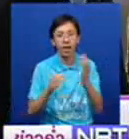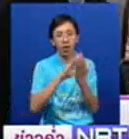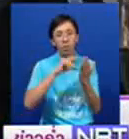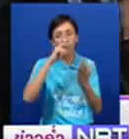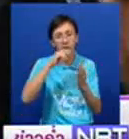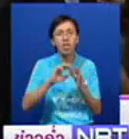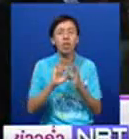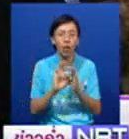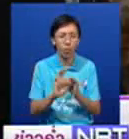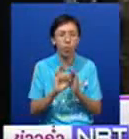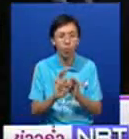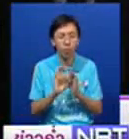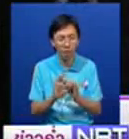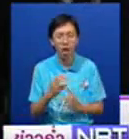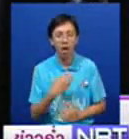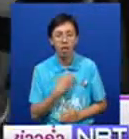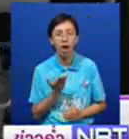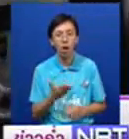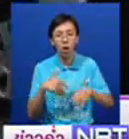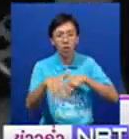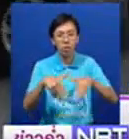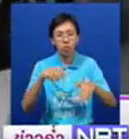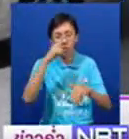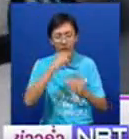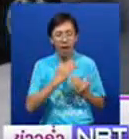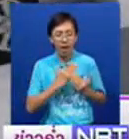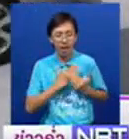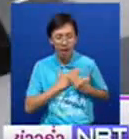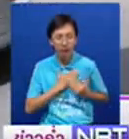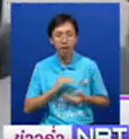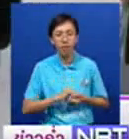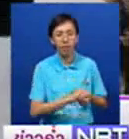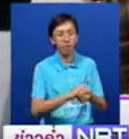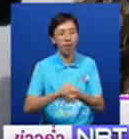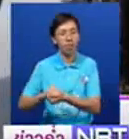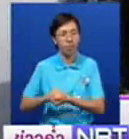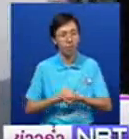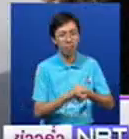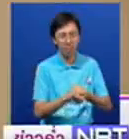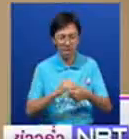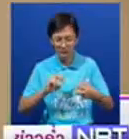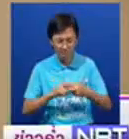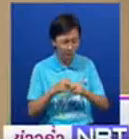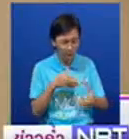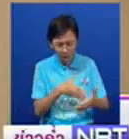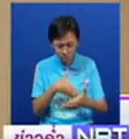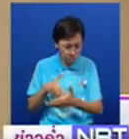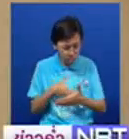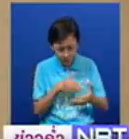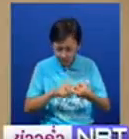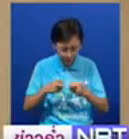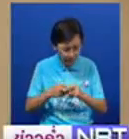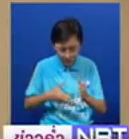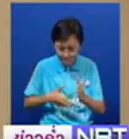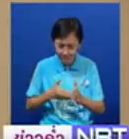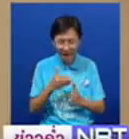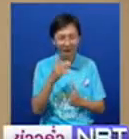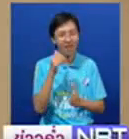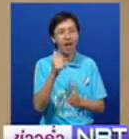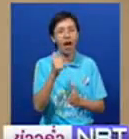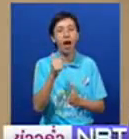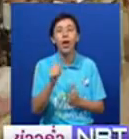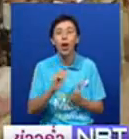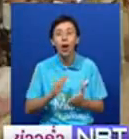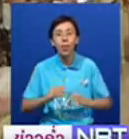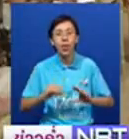ประเทศไทยพร้อมขอให้คนไทยมีความรักสมัครสมานสามัคคีผ่านพ้นวิกฤตเข้าสู่ภาวะปกติดังเดิม